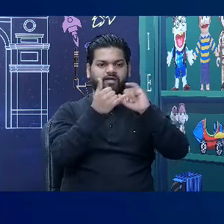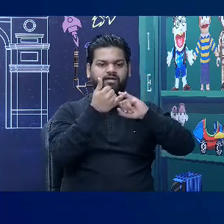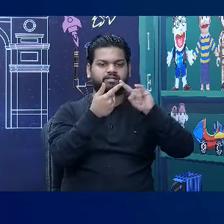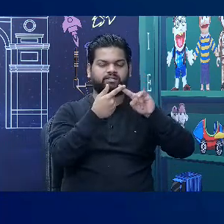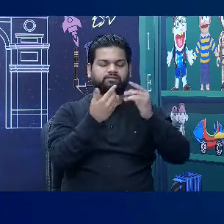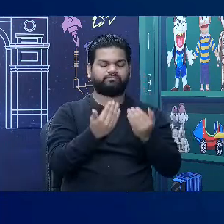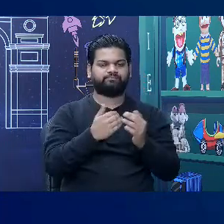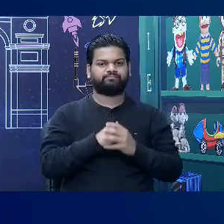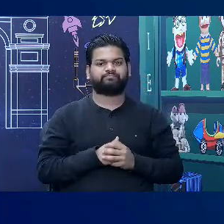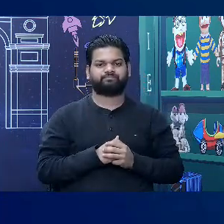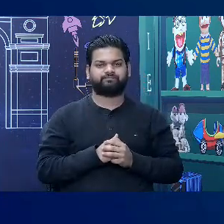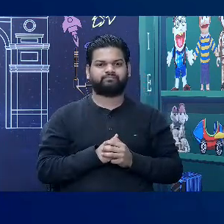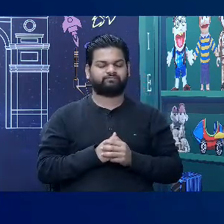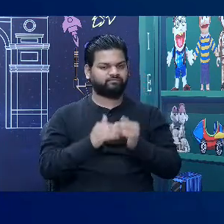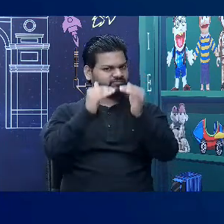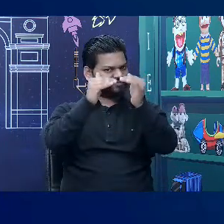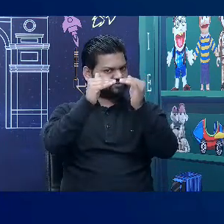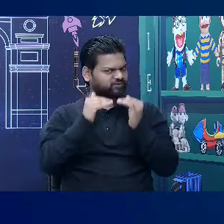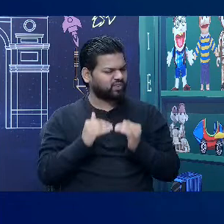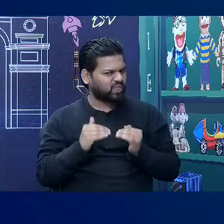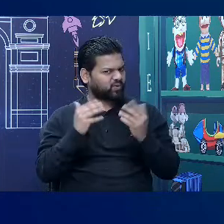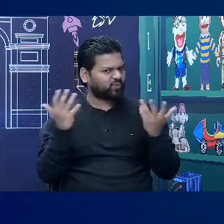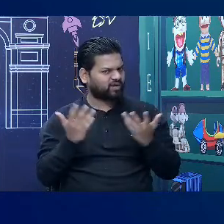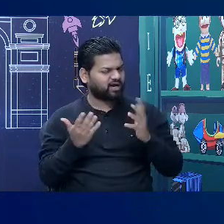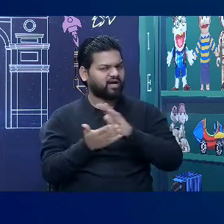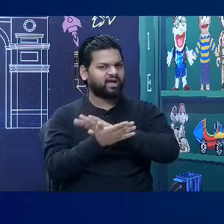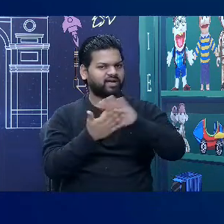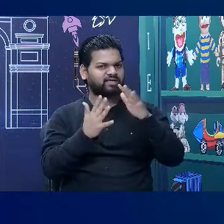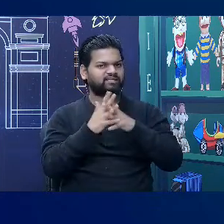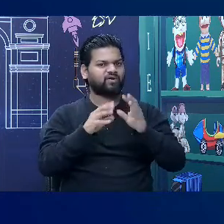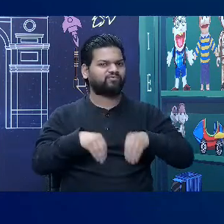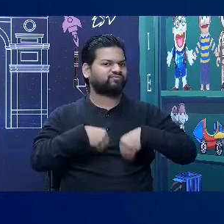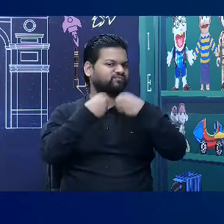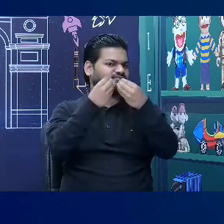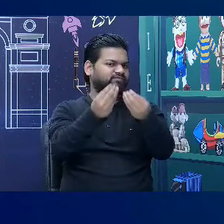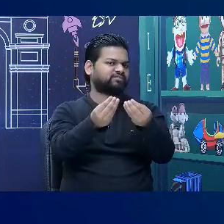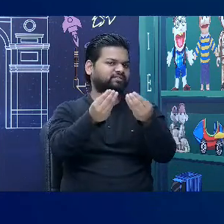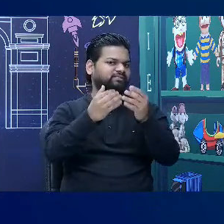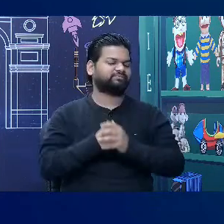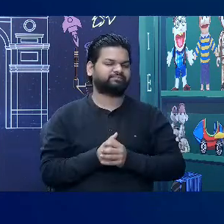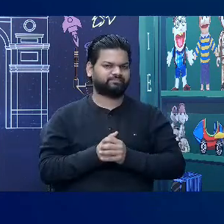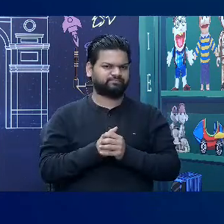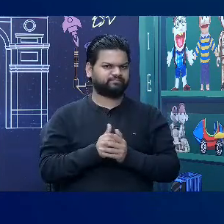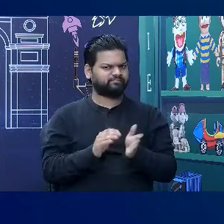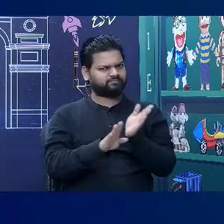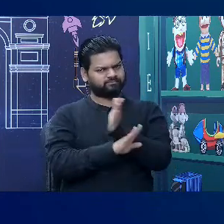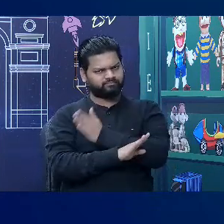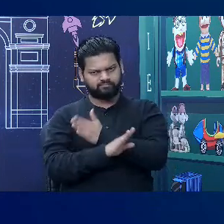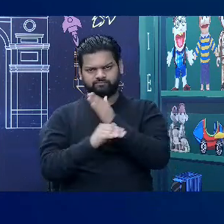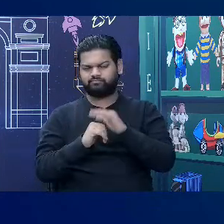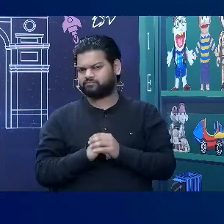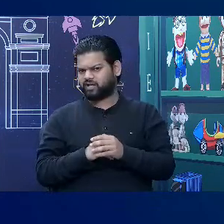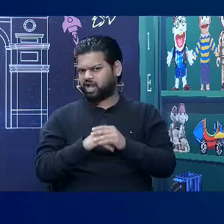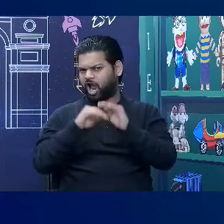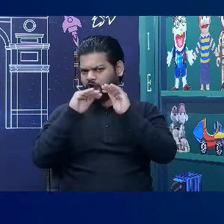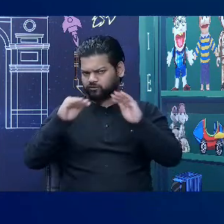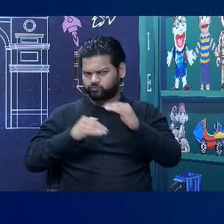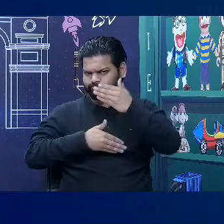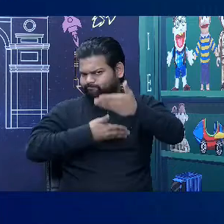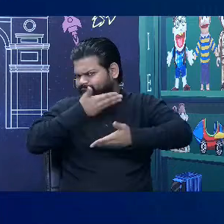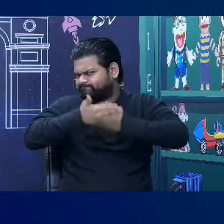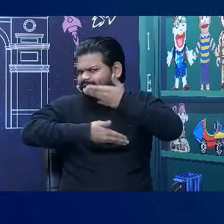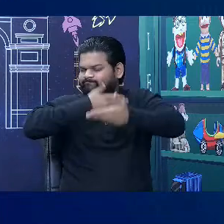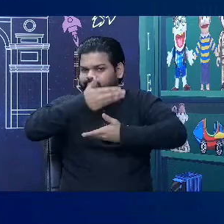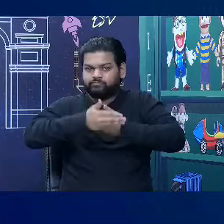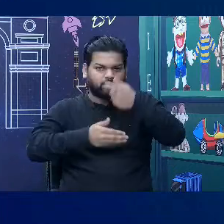और मैम अब हम मूव करते हैं हमारे होमवर्क की तरफ। यस, बच्चों को हमने सिखाया है वैल्यूज़ कैसे के निकालते हैं। तो